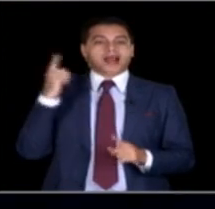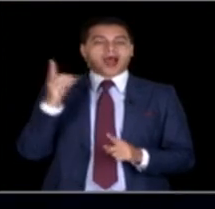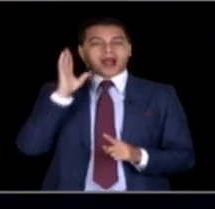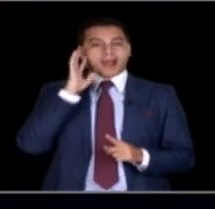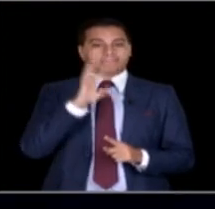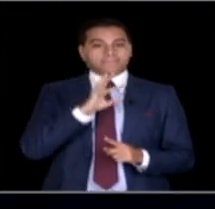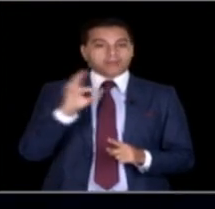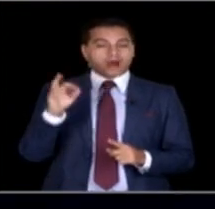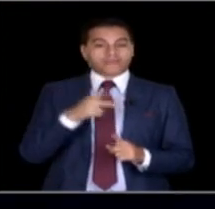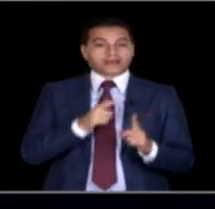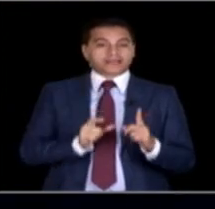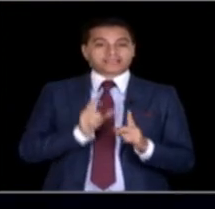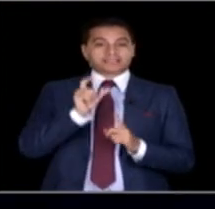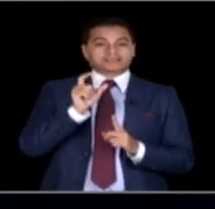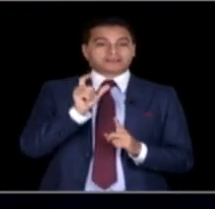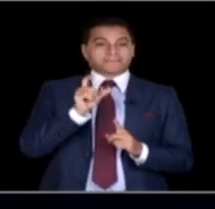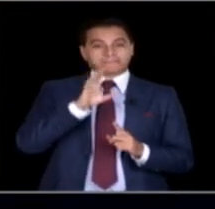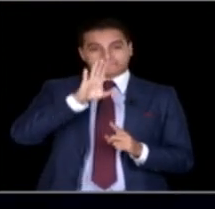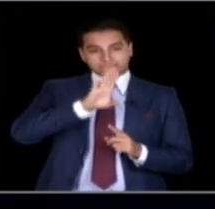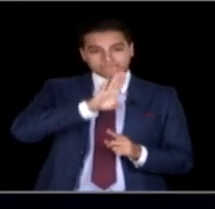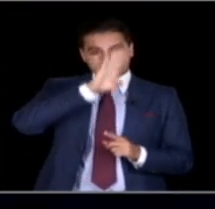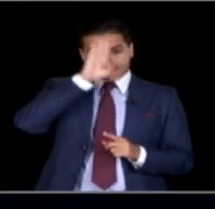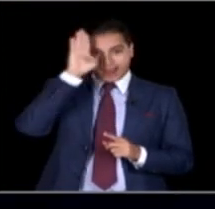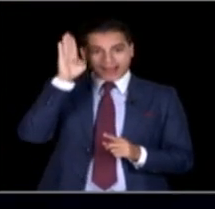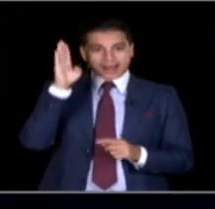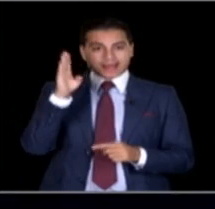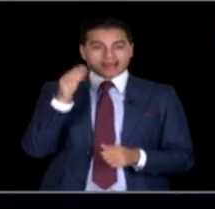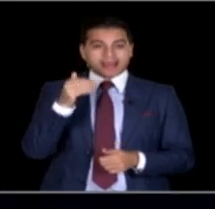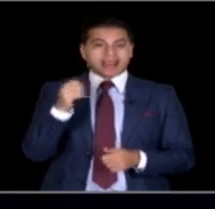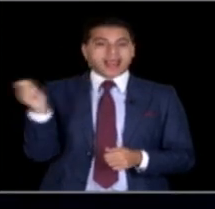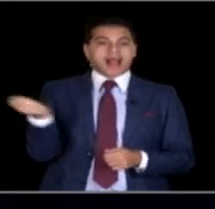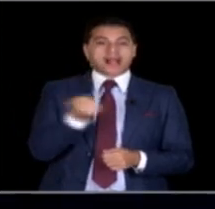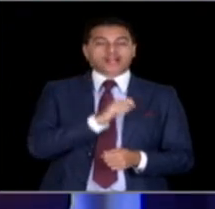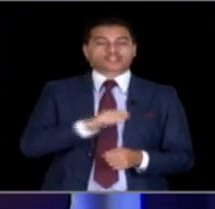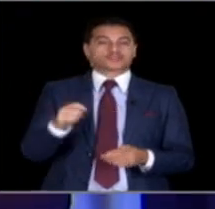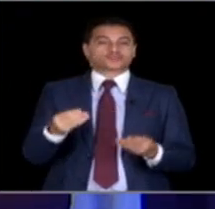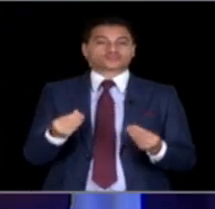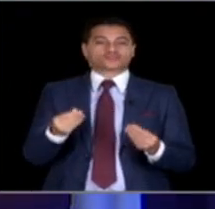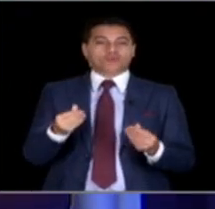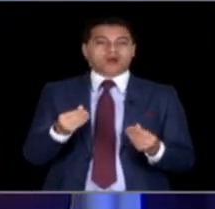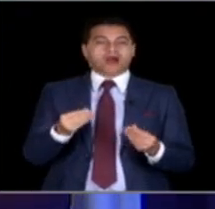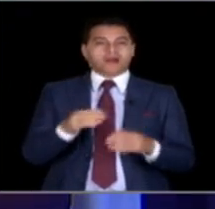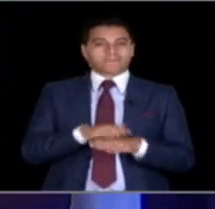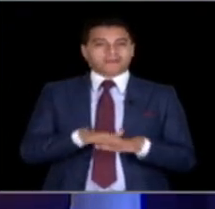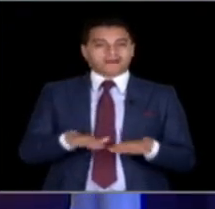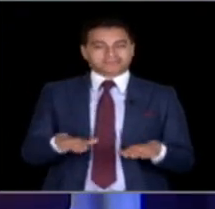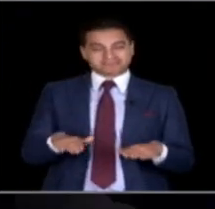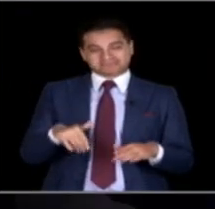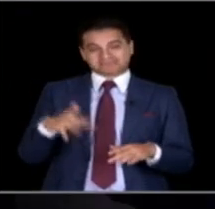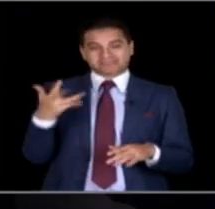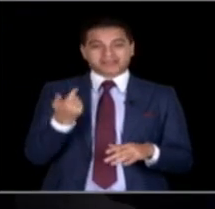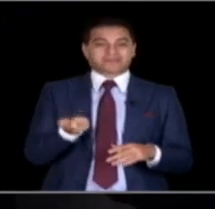طبعا لقبه ملك الملاعب الترابية. نتيجة تغيرت: